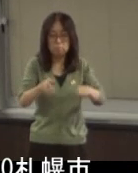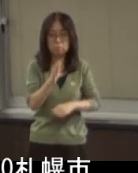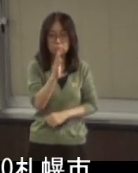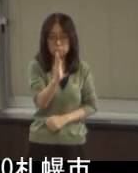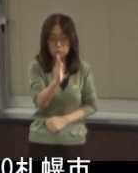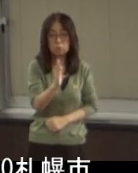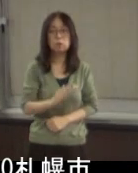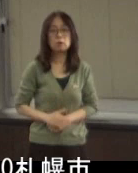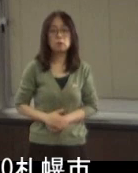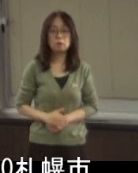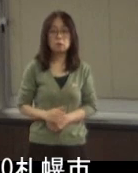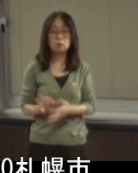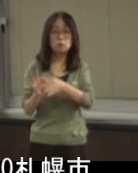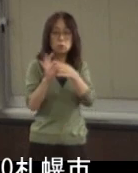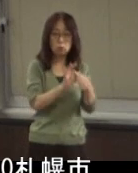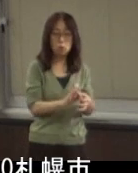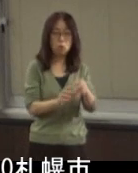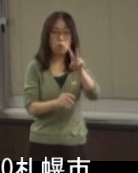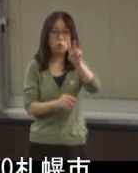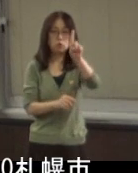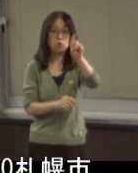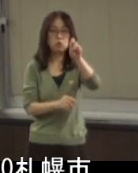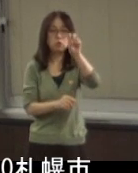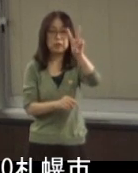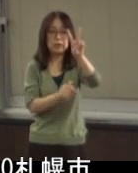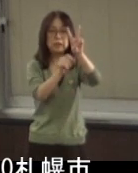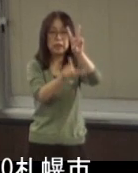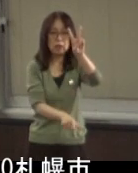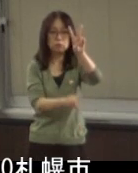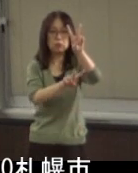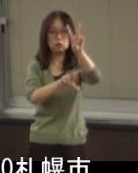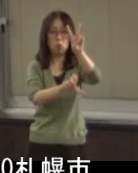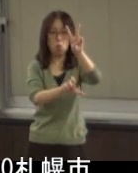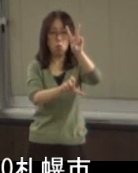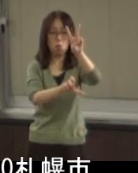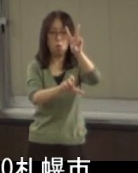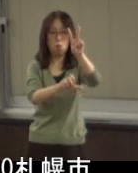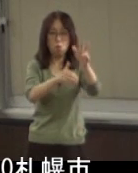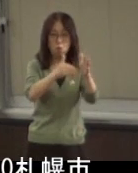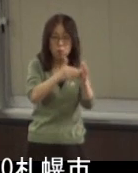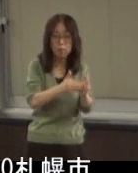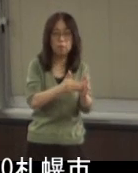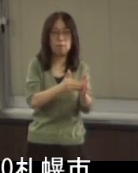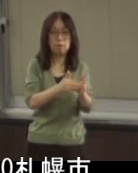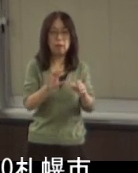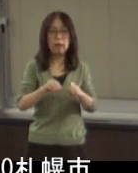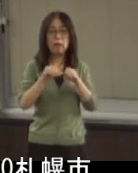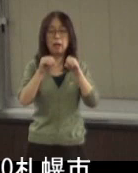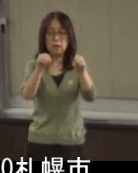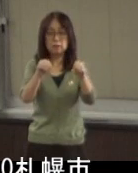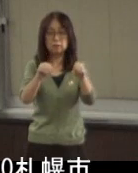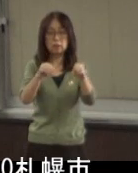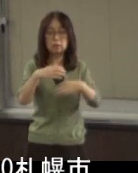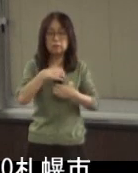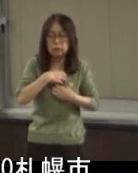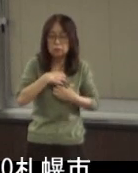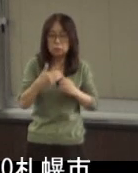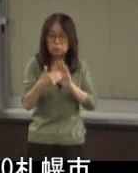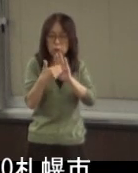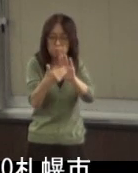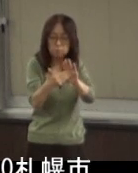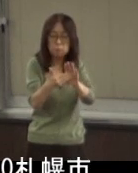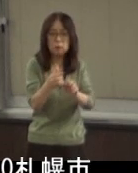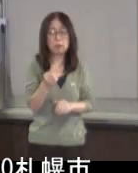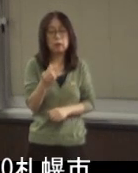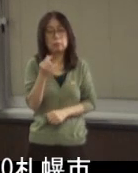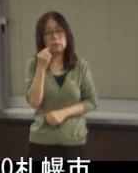ね、12月の25日までにつきましては、感染リスクを回避できない場合の不要不急